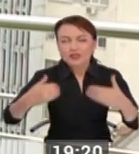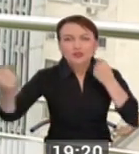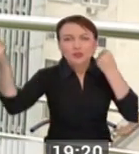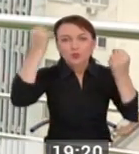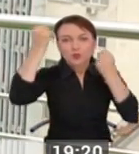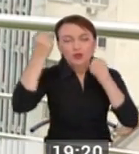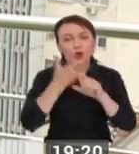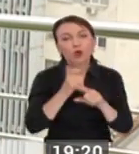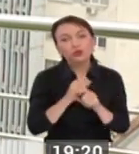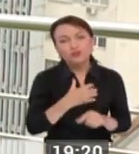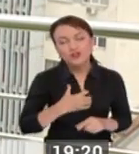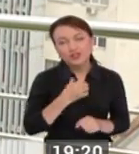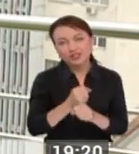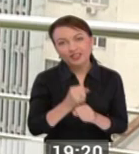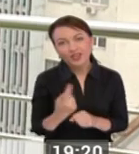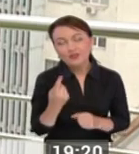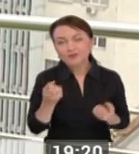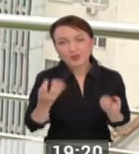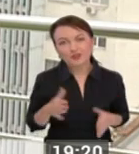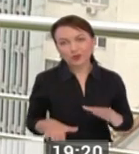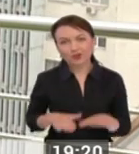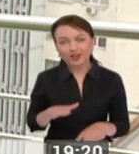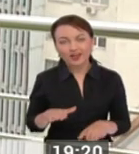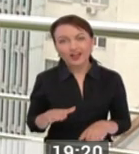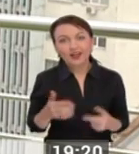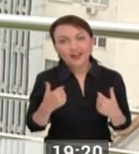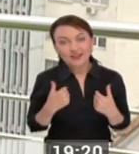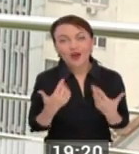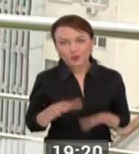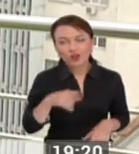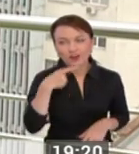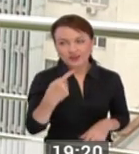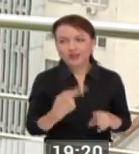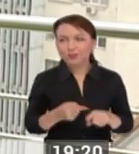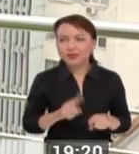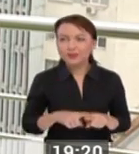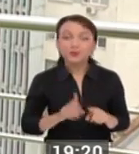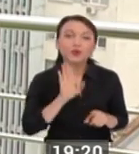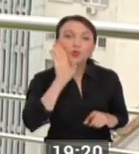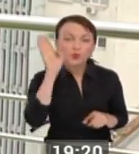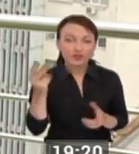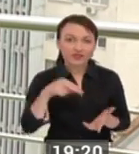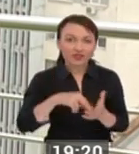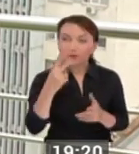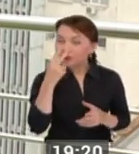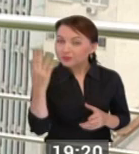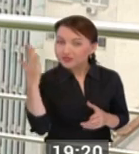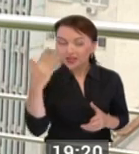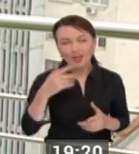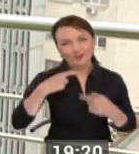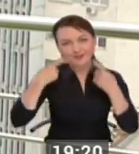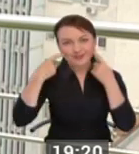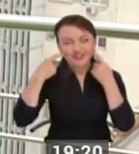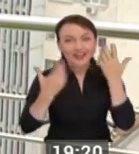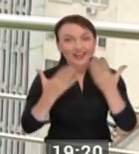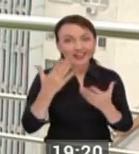суетой очень важно сделать один простой шаг. И я вот уже говорил об этом. Утром встать, посмотреть в зеркало и улыбнуться.